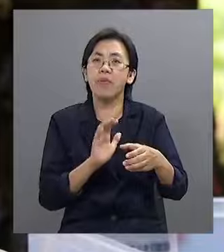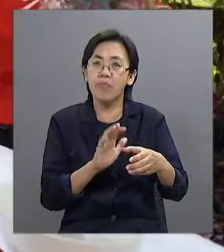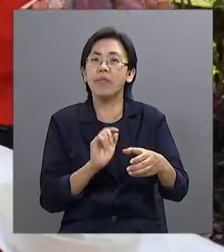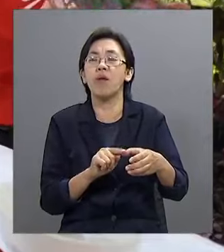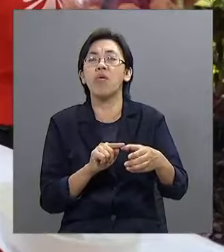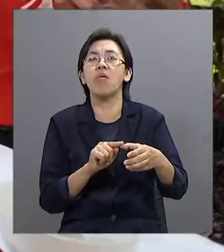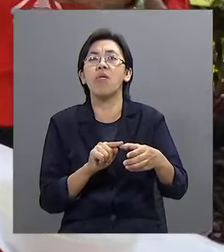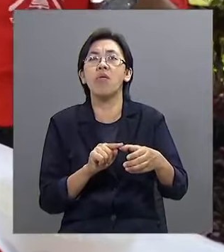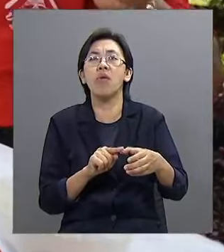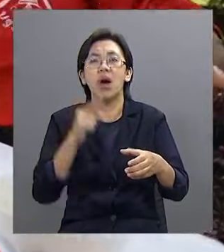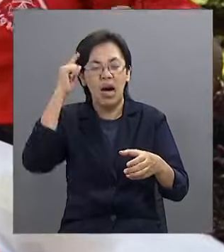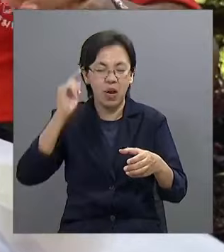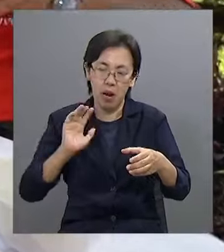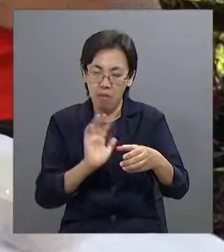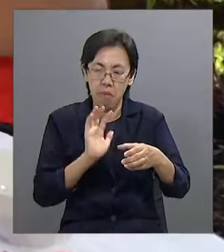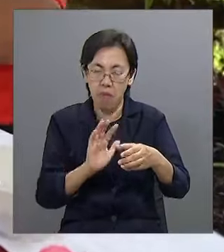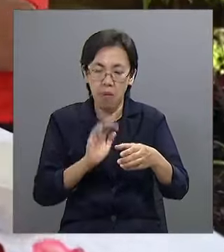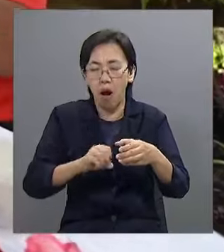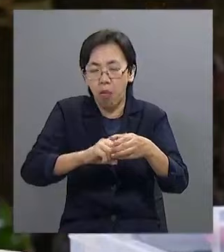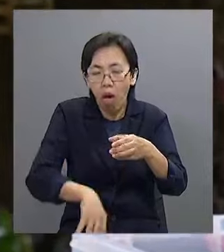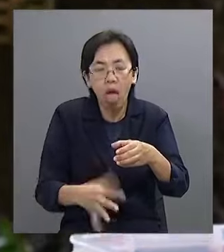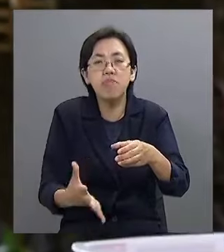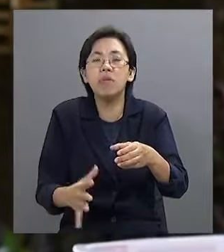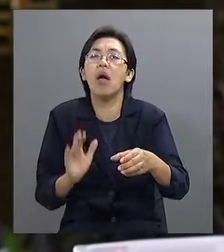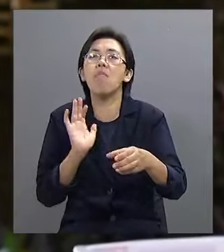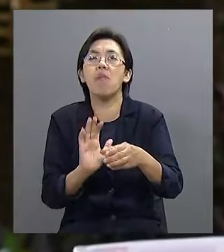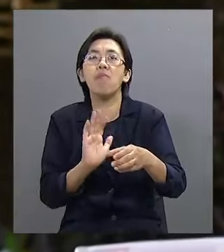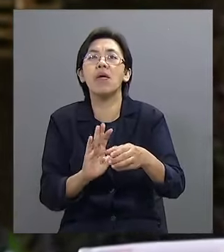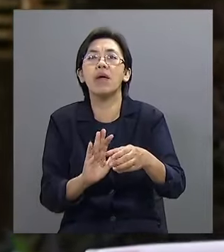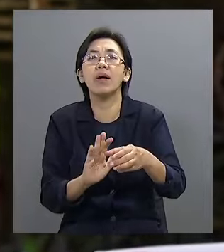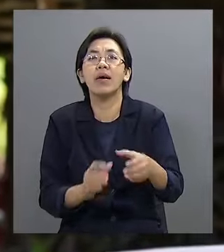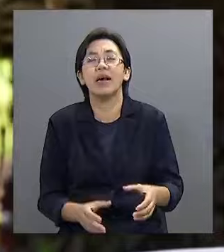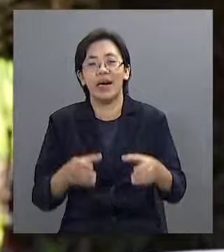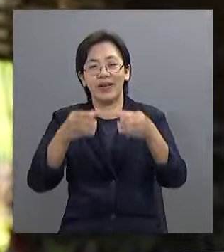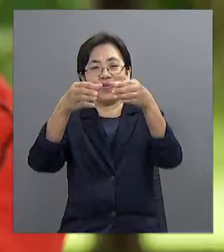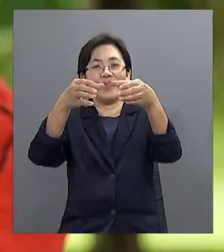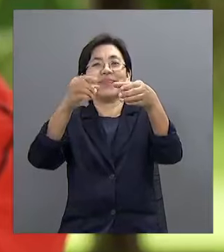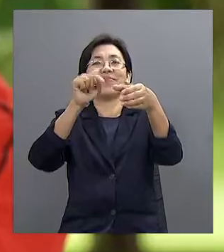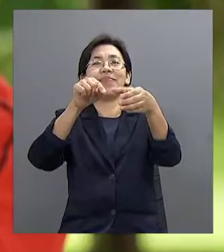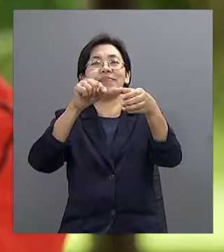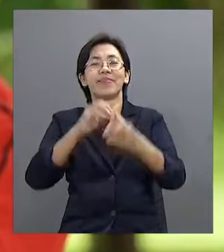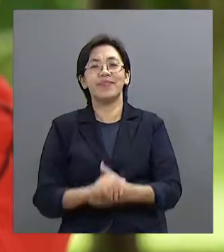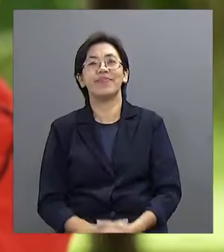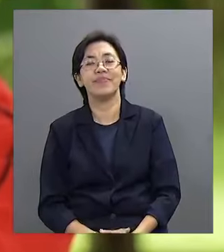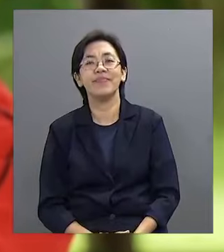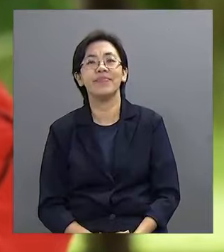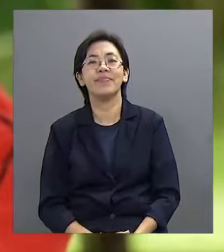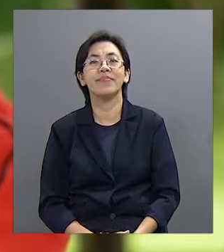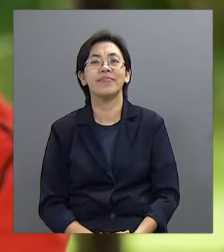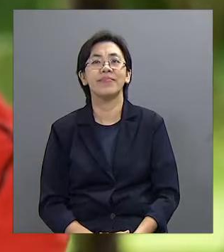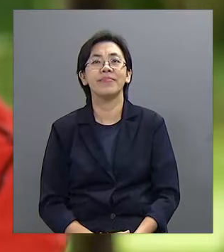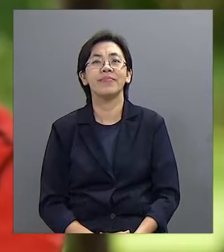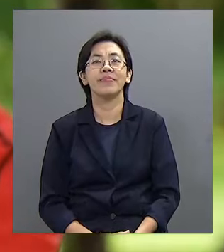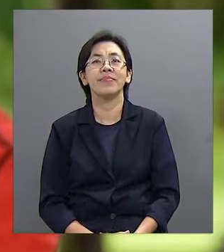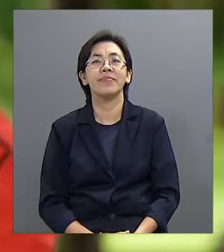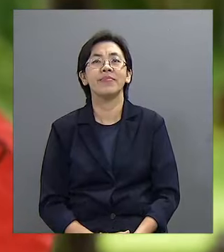ความแน่นหนาแข็งแรงก็จะประมาณนี้อันนี้จะมีแก้วเดียวใน